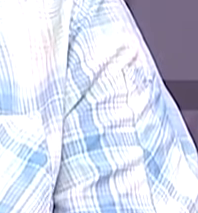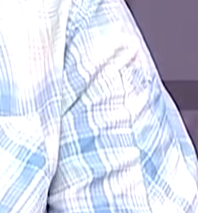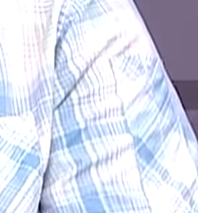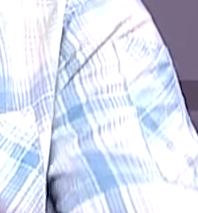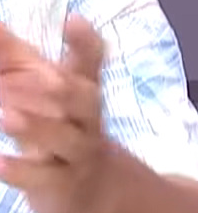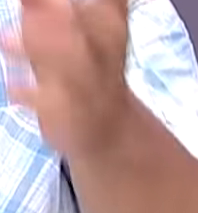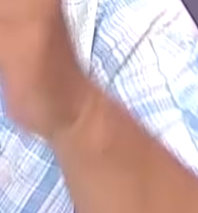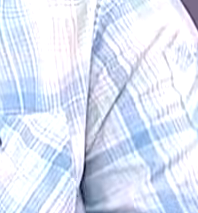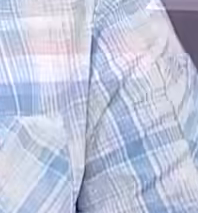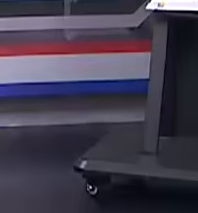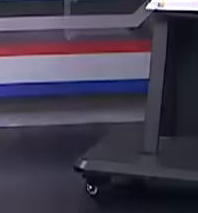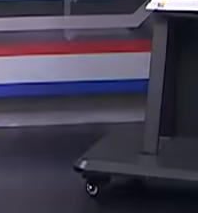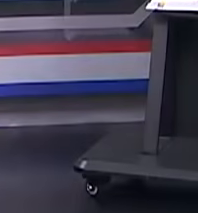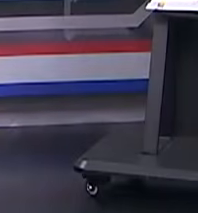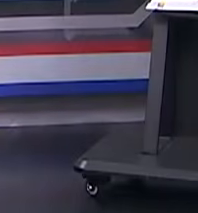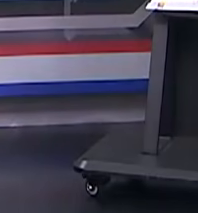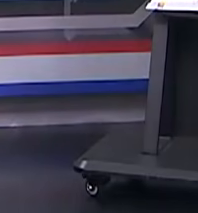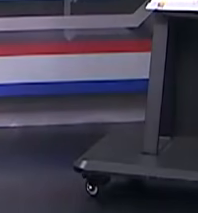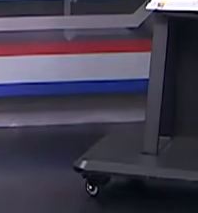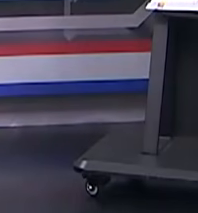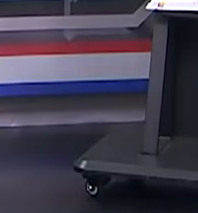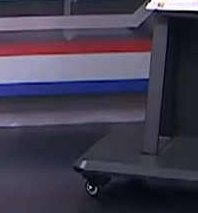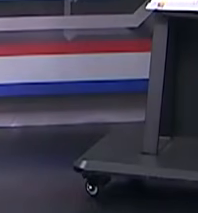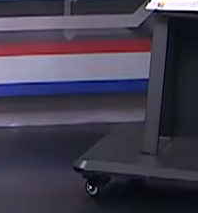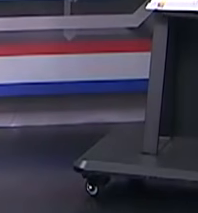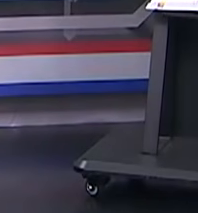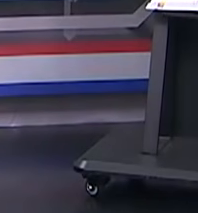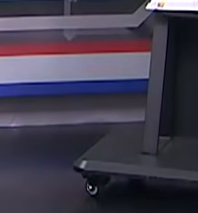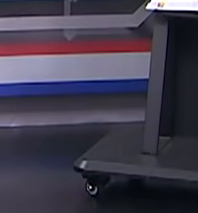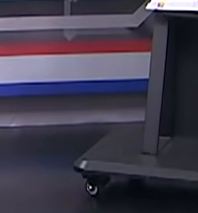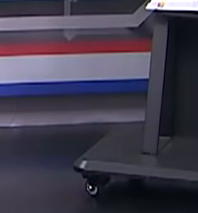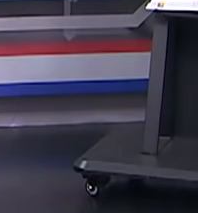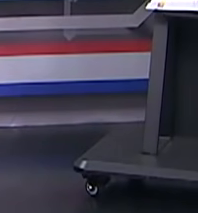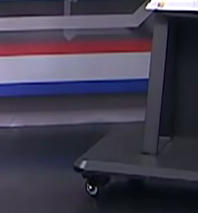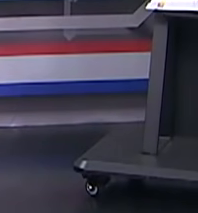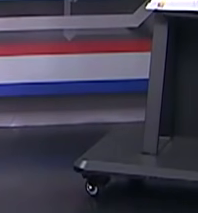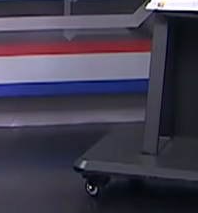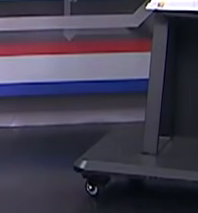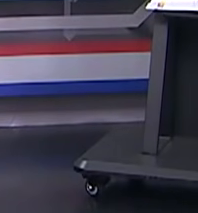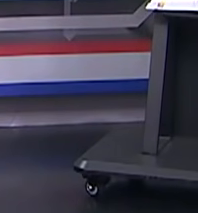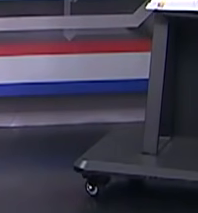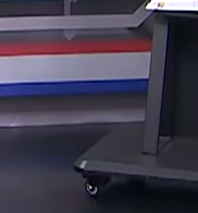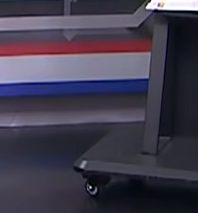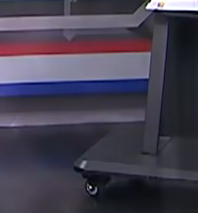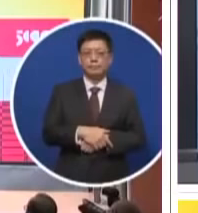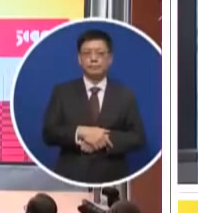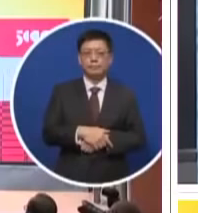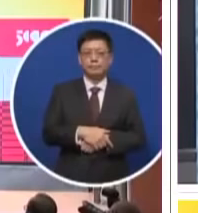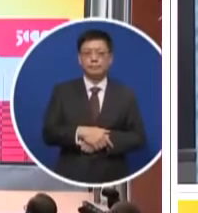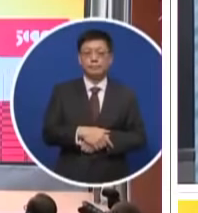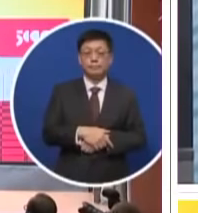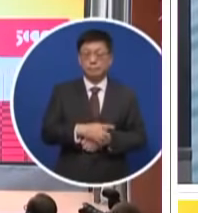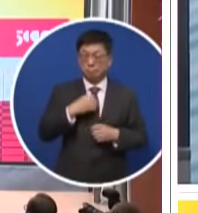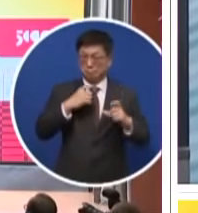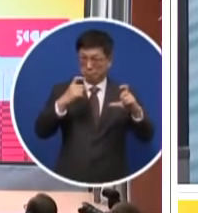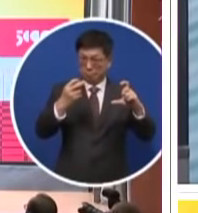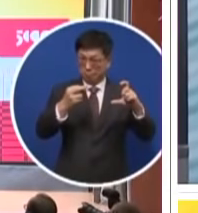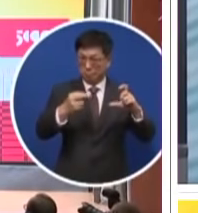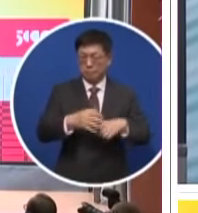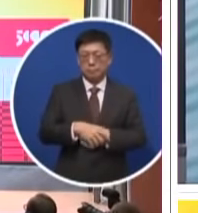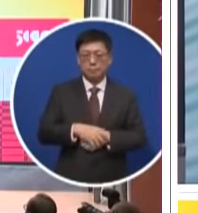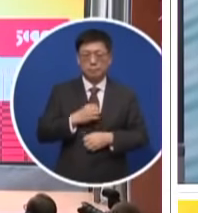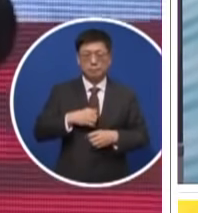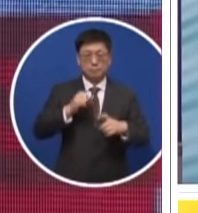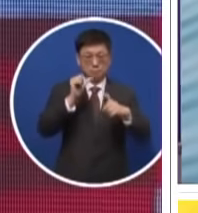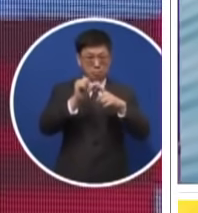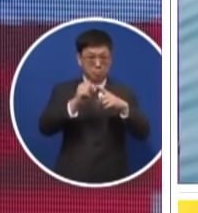统啊。如果他们去发现金，以现在哦社会的情况，或者国民党的里长数比较多，多数里长都